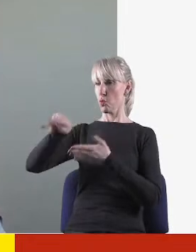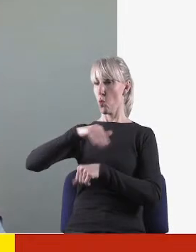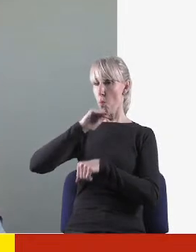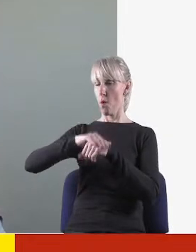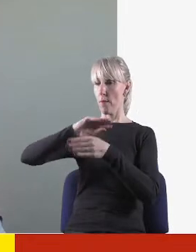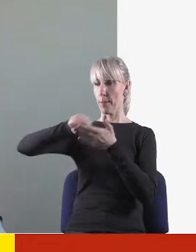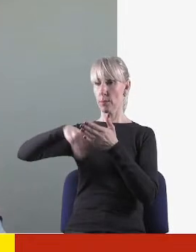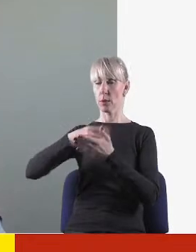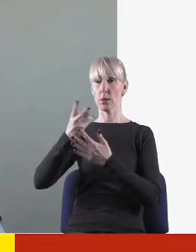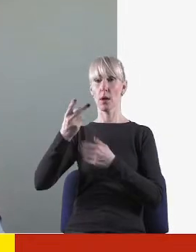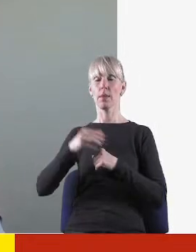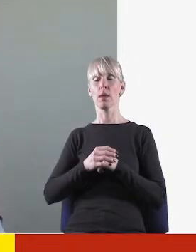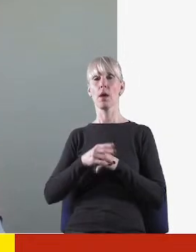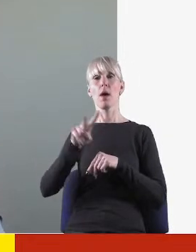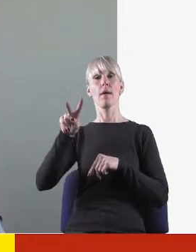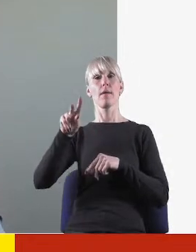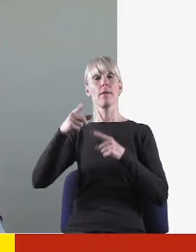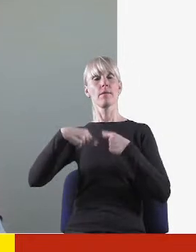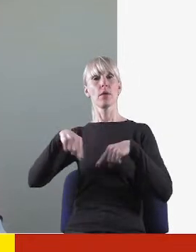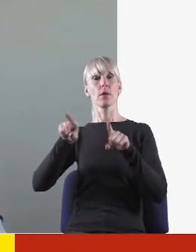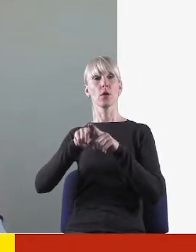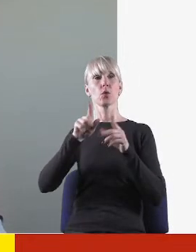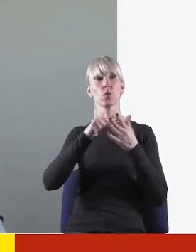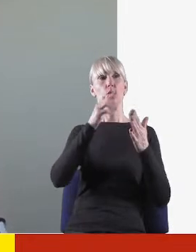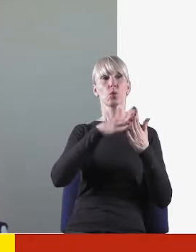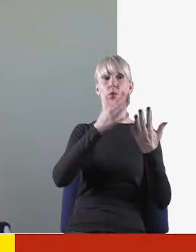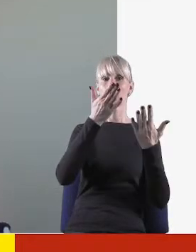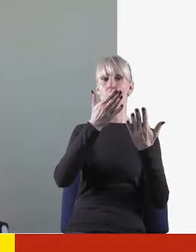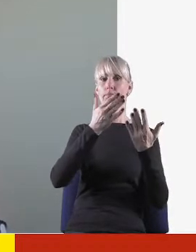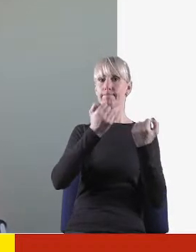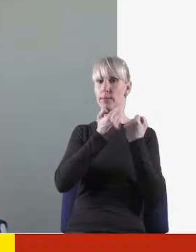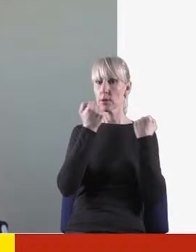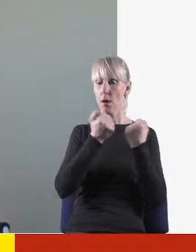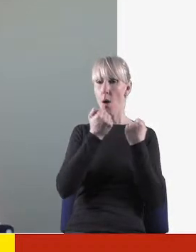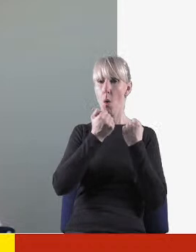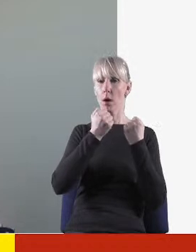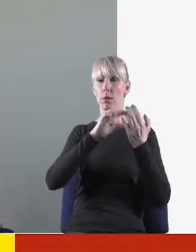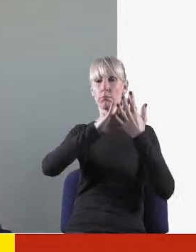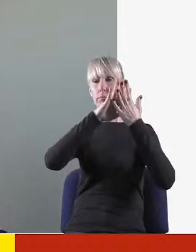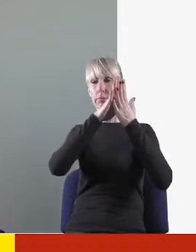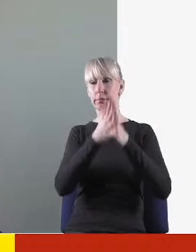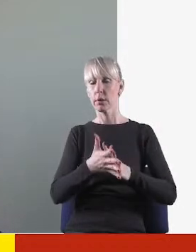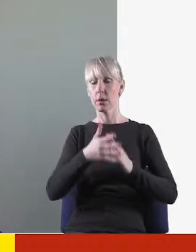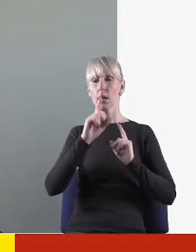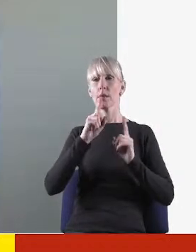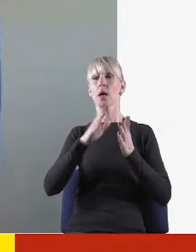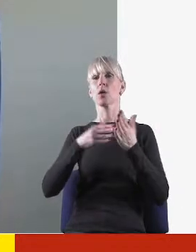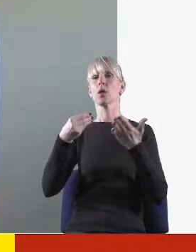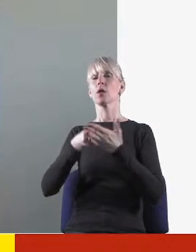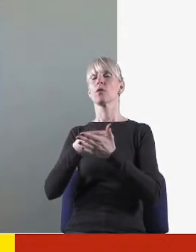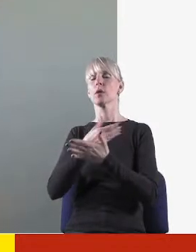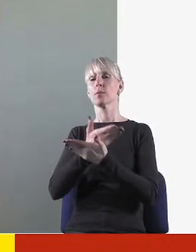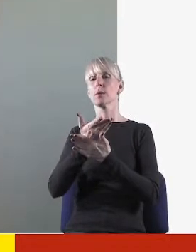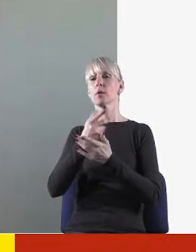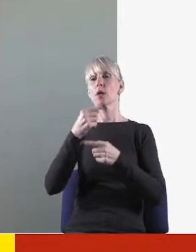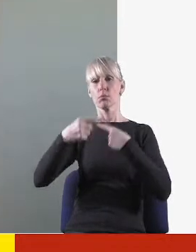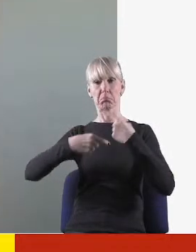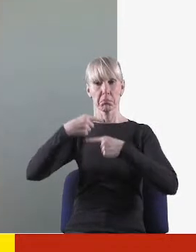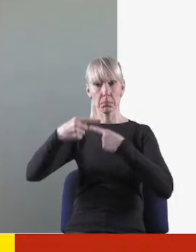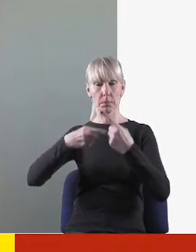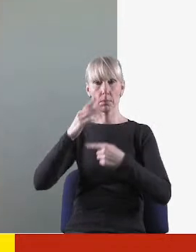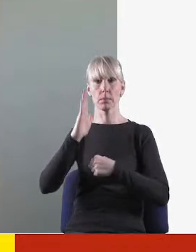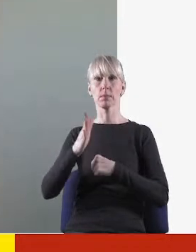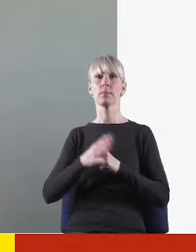już roboty wyburzeniowe. Inwestycja jest w trakcie